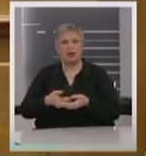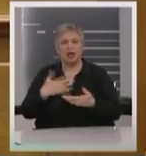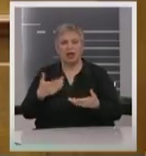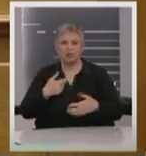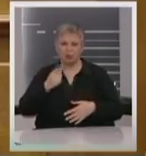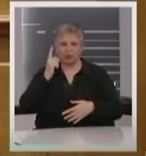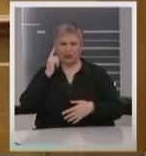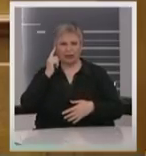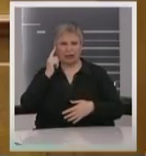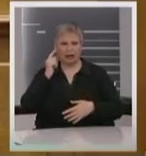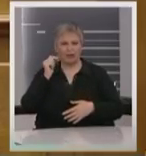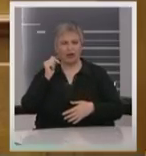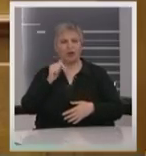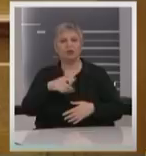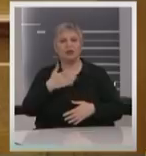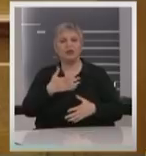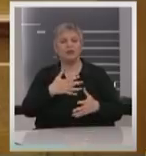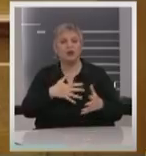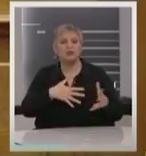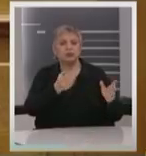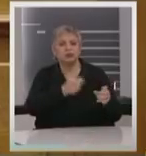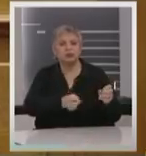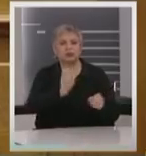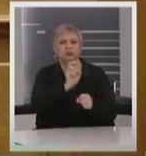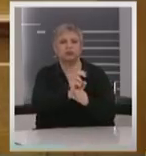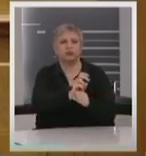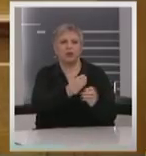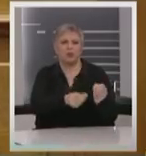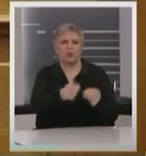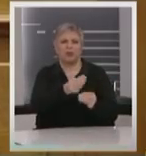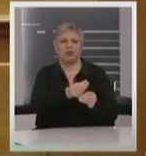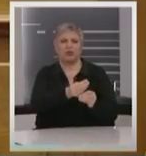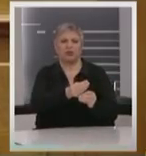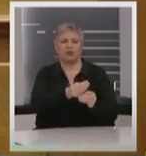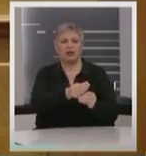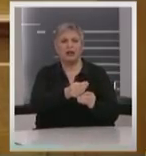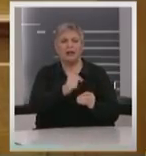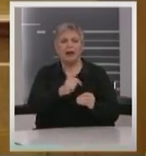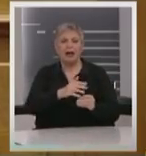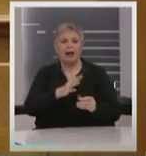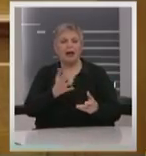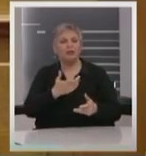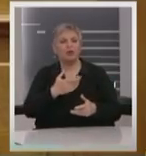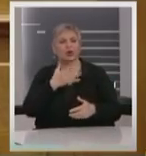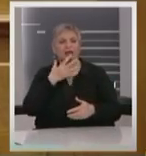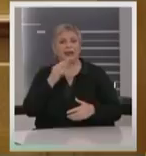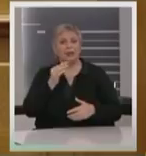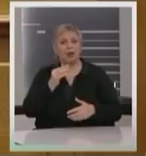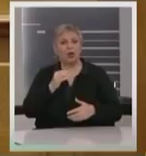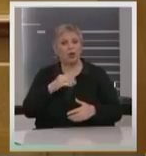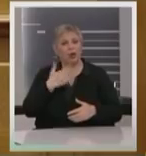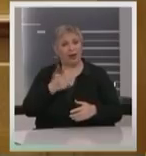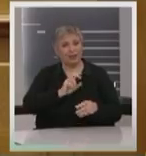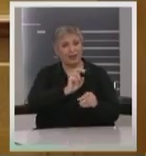επιλογή να παράγετε πολύ μεγάλα υπερπλεονάσματα. Θέλετε τα υπερπλεονάσματα για να έρθετε να